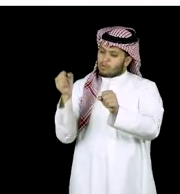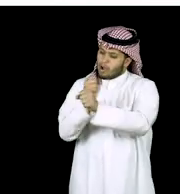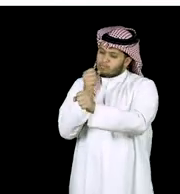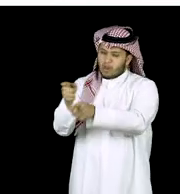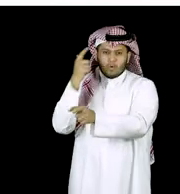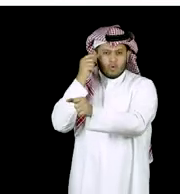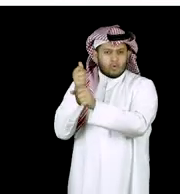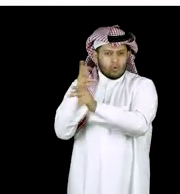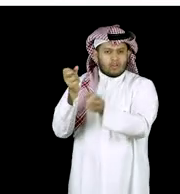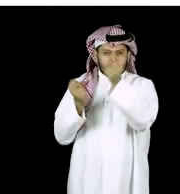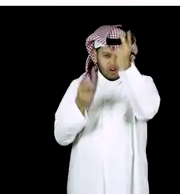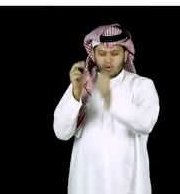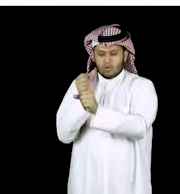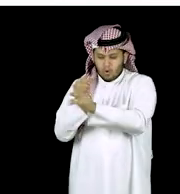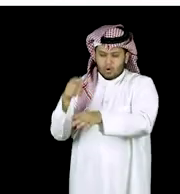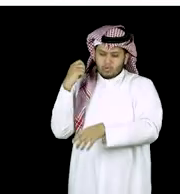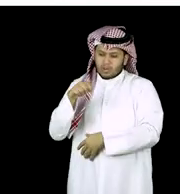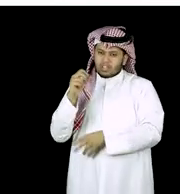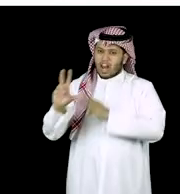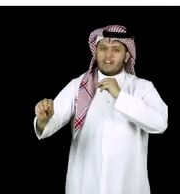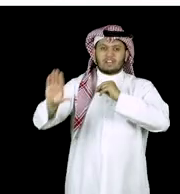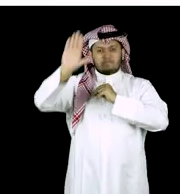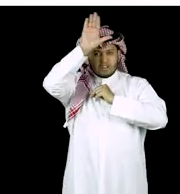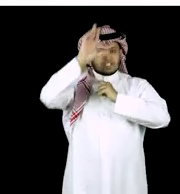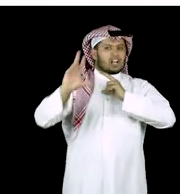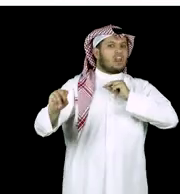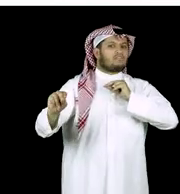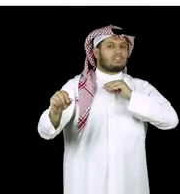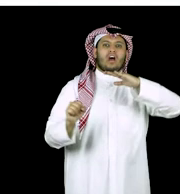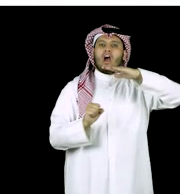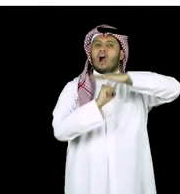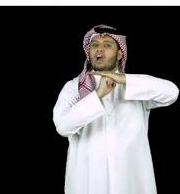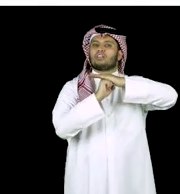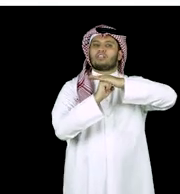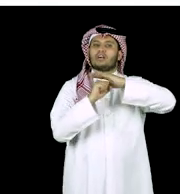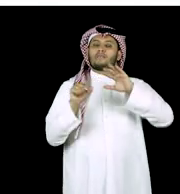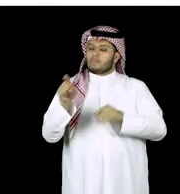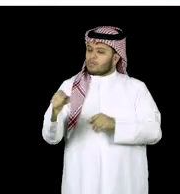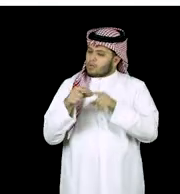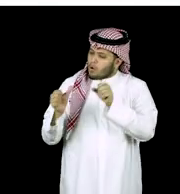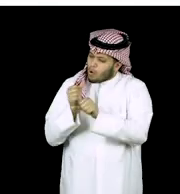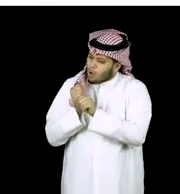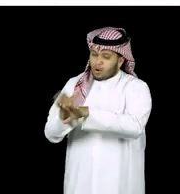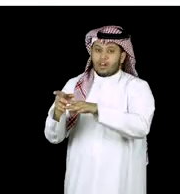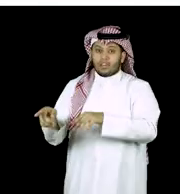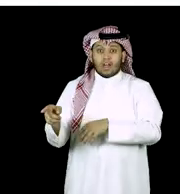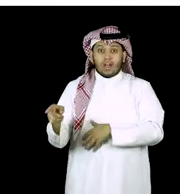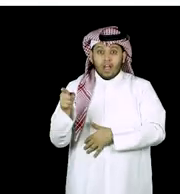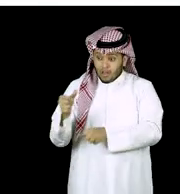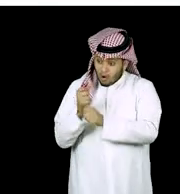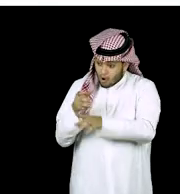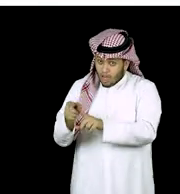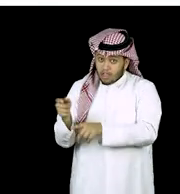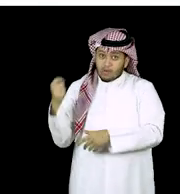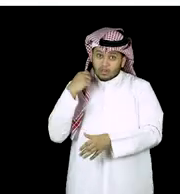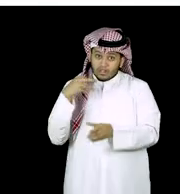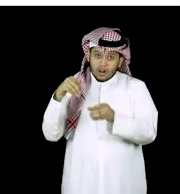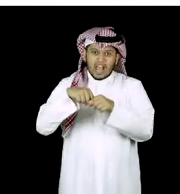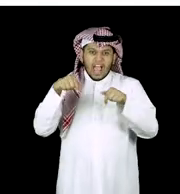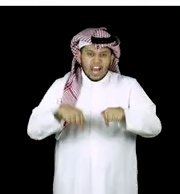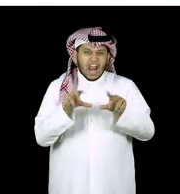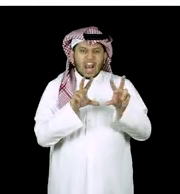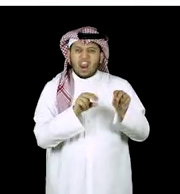باجتهاده، وله سلطات الخليفة نفسه كقاعدة عامة إلا في بعض الأمور، ولعل هذا المنصب يشبه